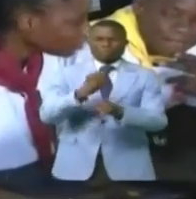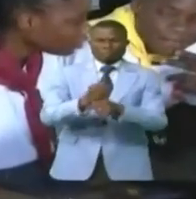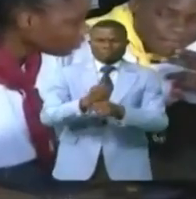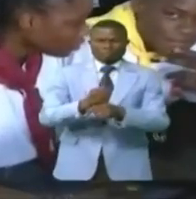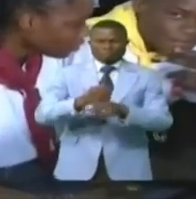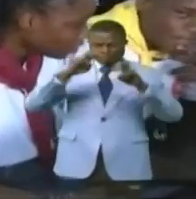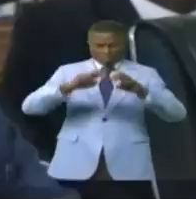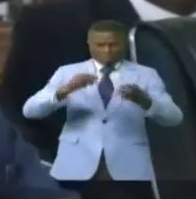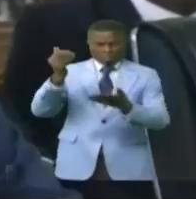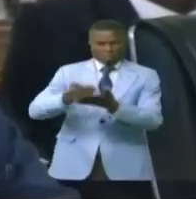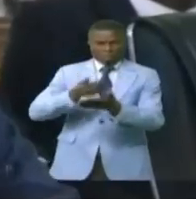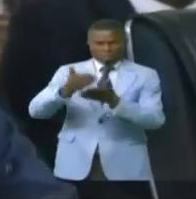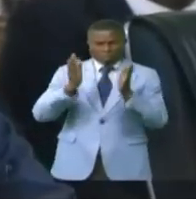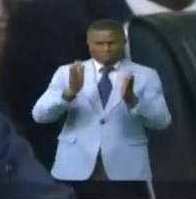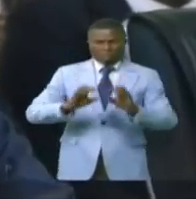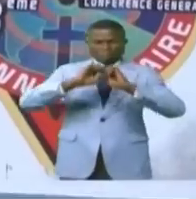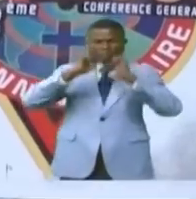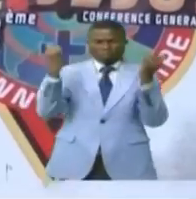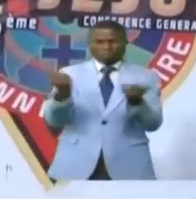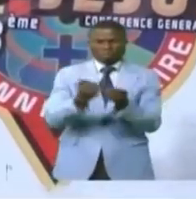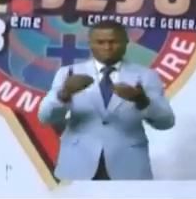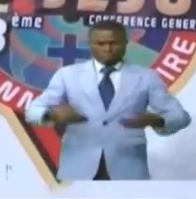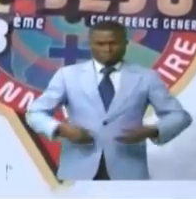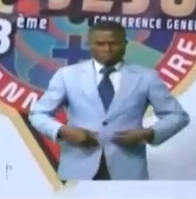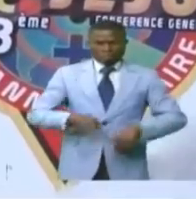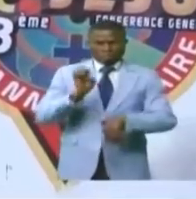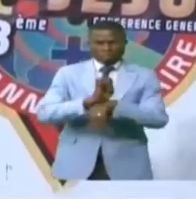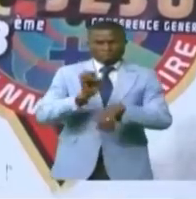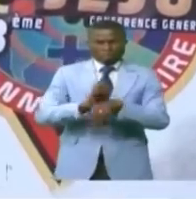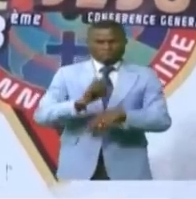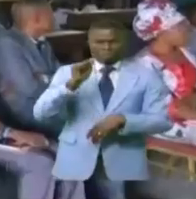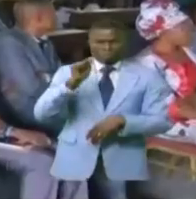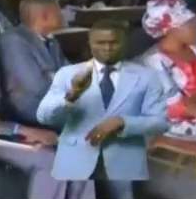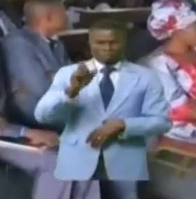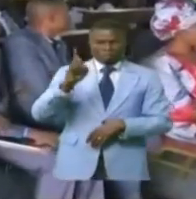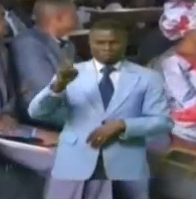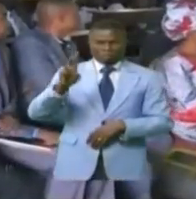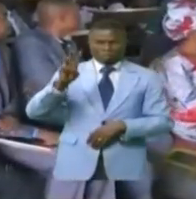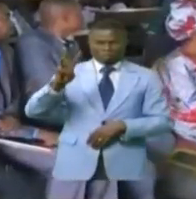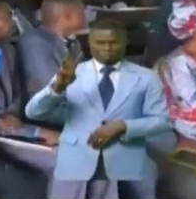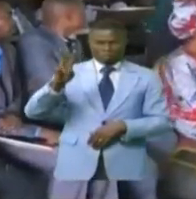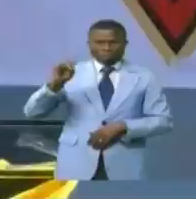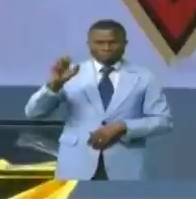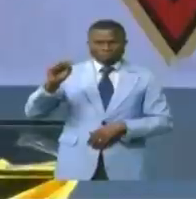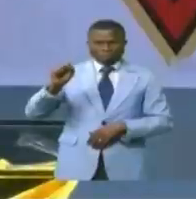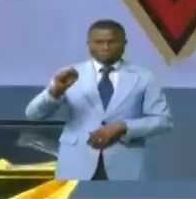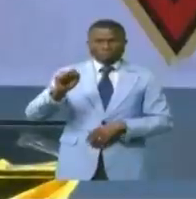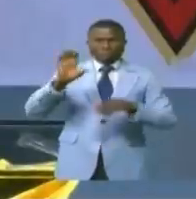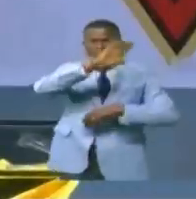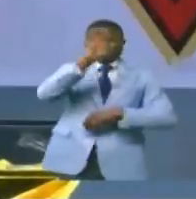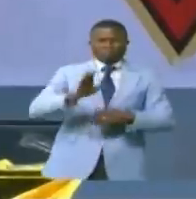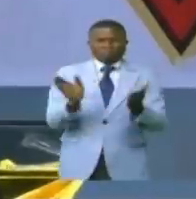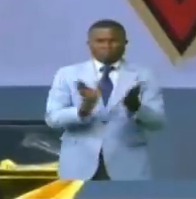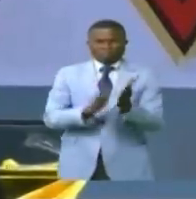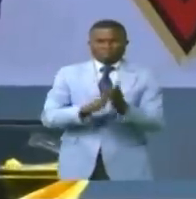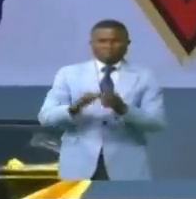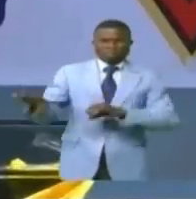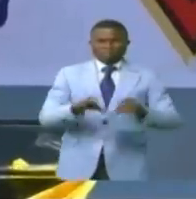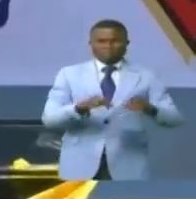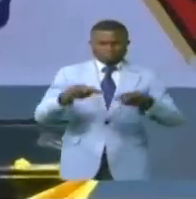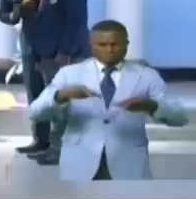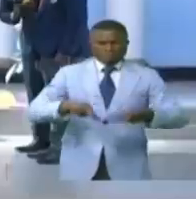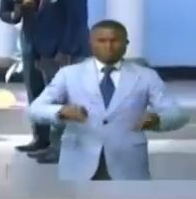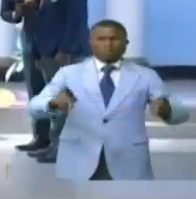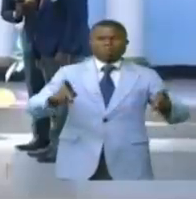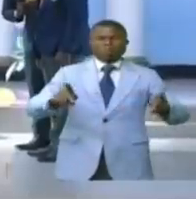explorateurs, l'un des mouvements associatifs des jeunes de l'église adventiste du 7e jour à Bandal. Une cérémonie qui a donné lieu